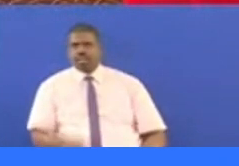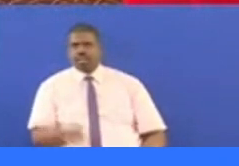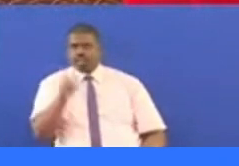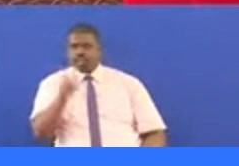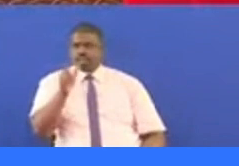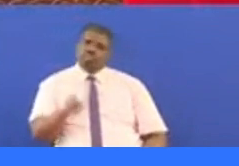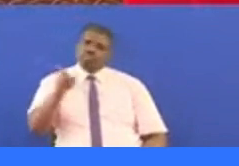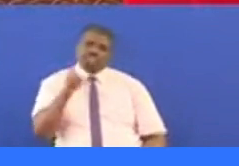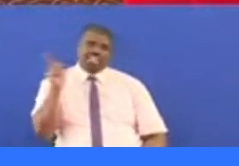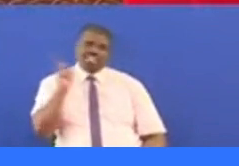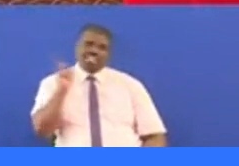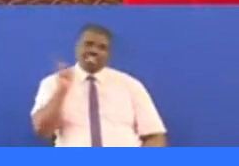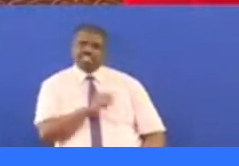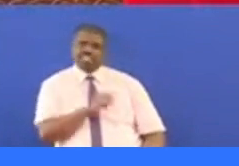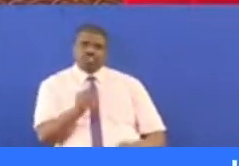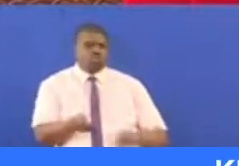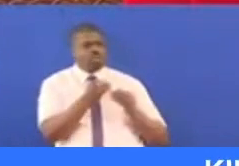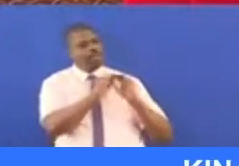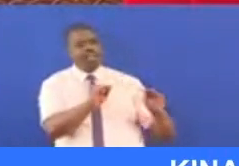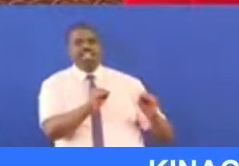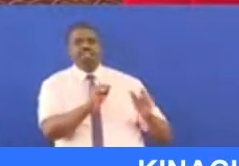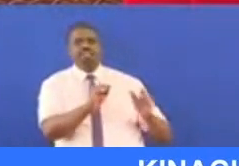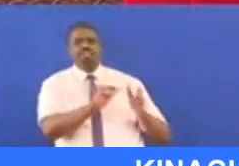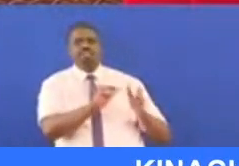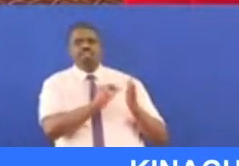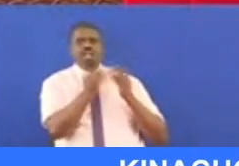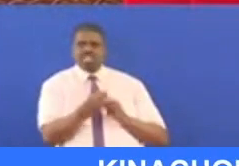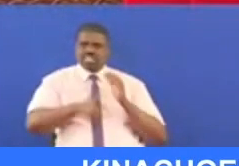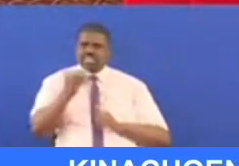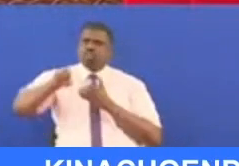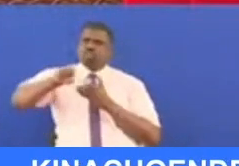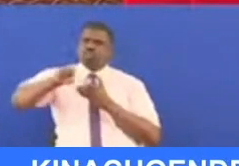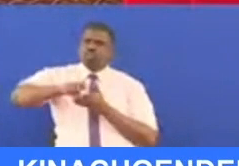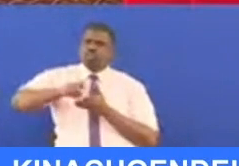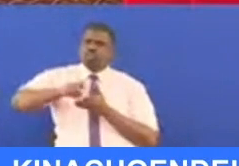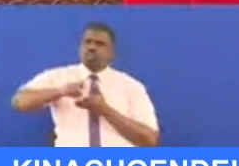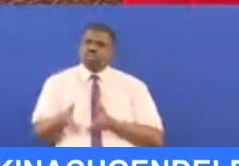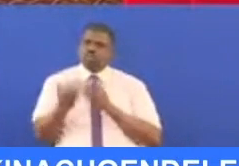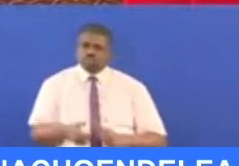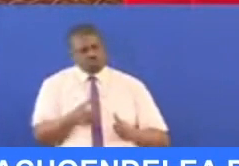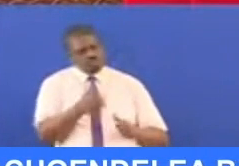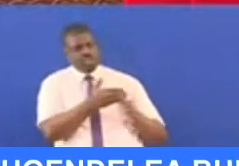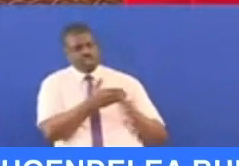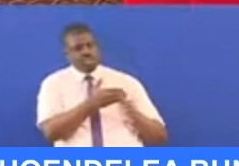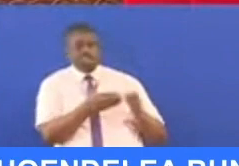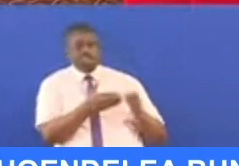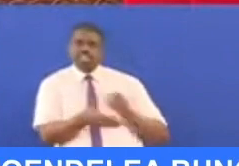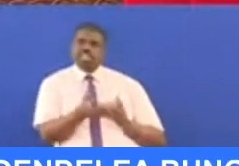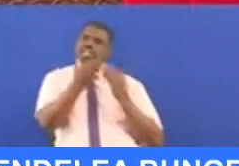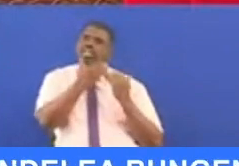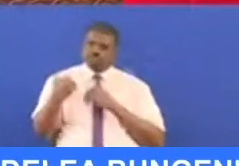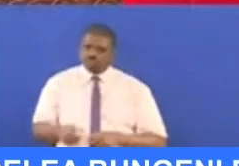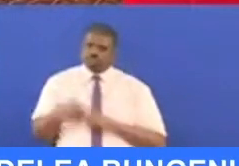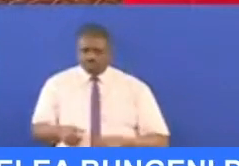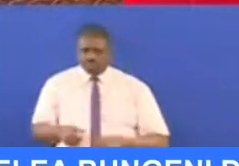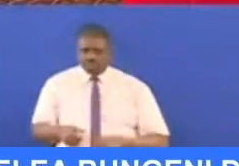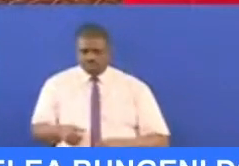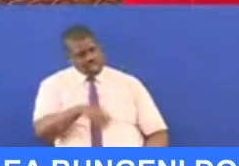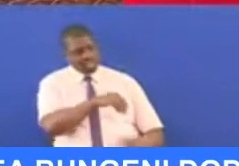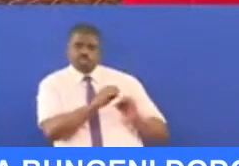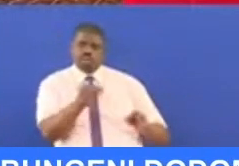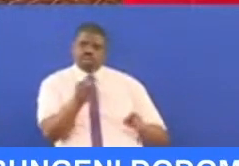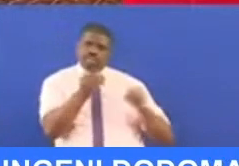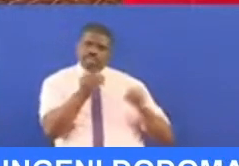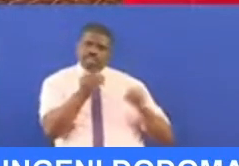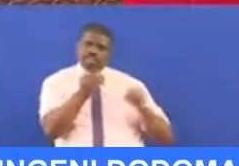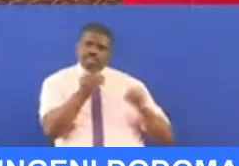kila siku unampa elimu gani zaidi ya kumuongezea uwezo? Mjengee josho, mwekee ardhi bora ya malisho, mfundishe